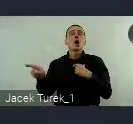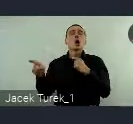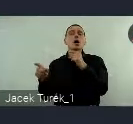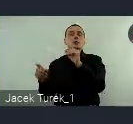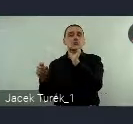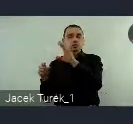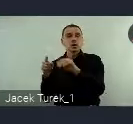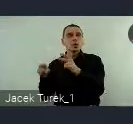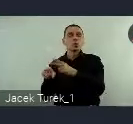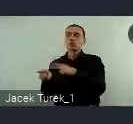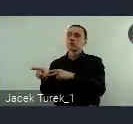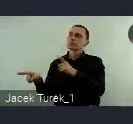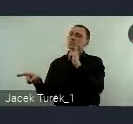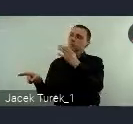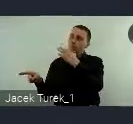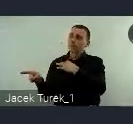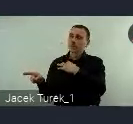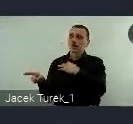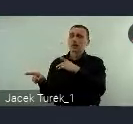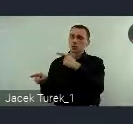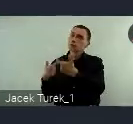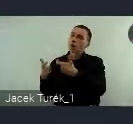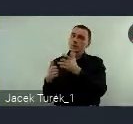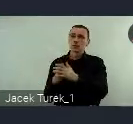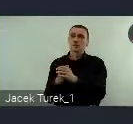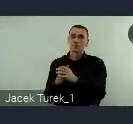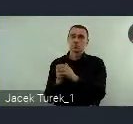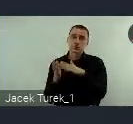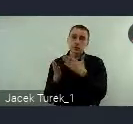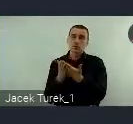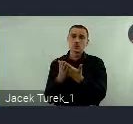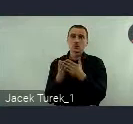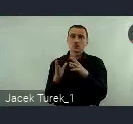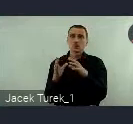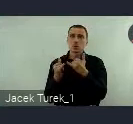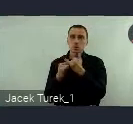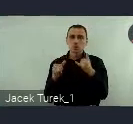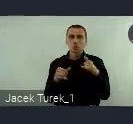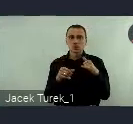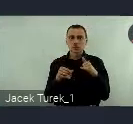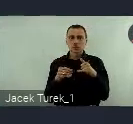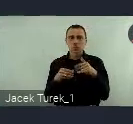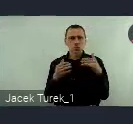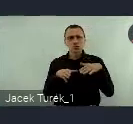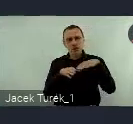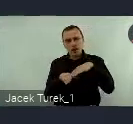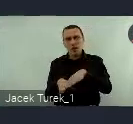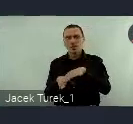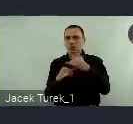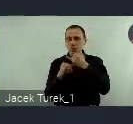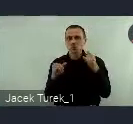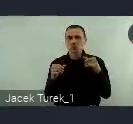jakkolwiek urząd może zapewnić bo może na przykład zapewnić rozkładane rampy najazdowe takie pochylnie najazdowej tymczasowe nie